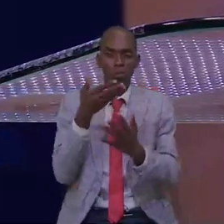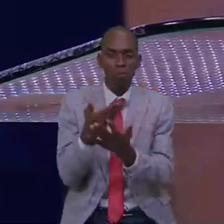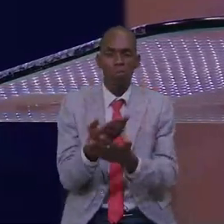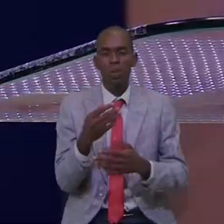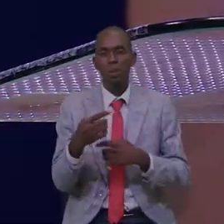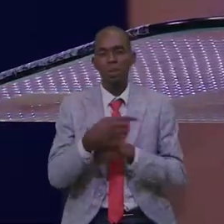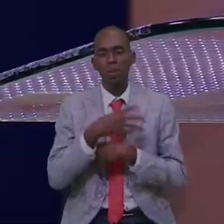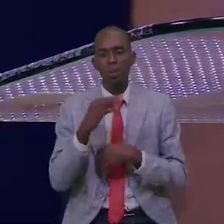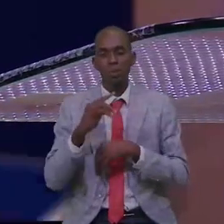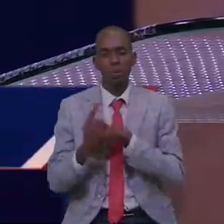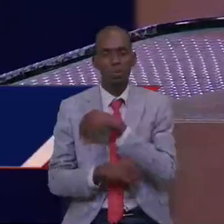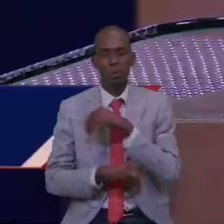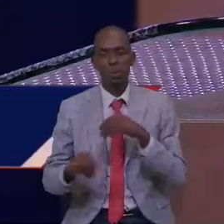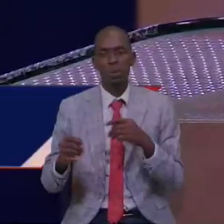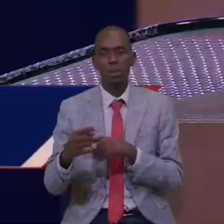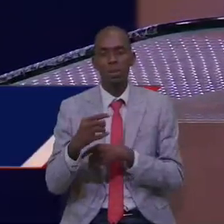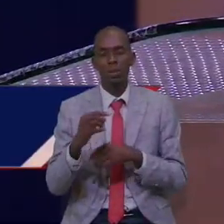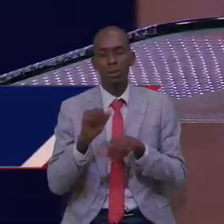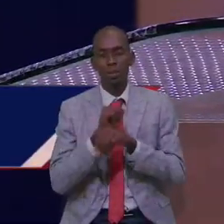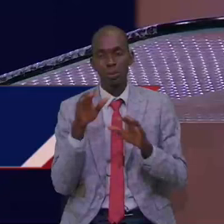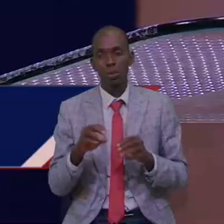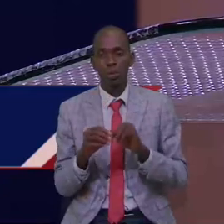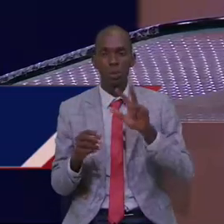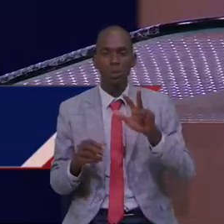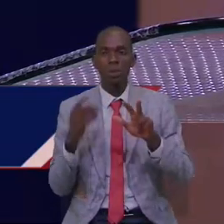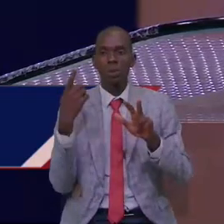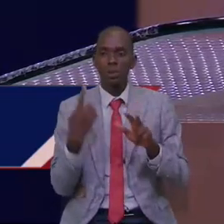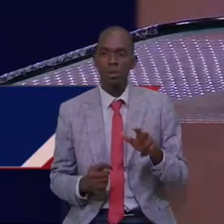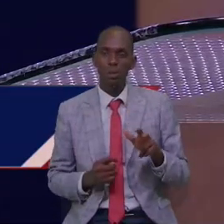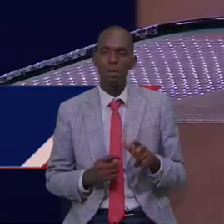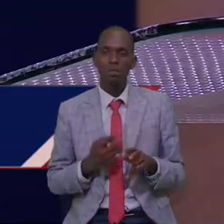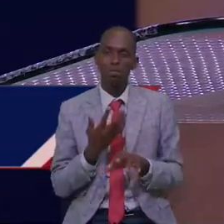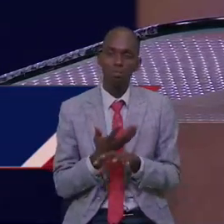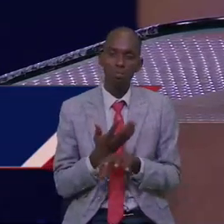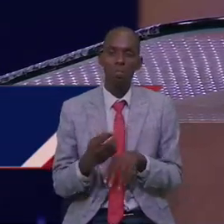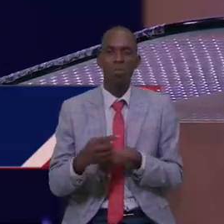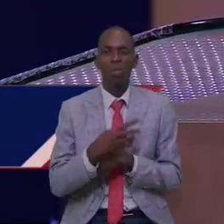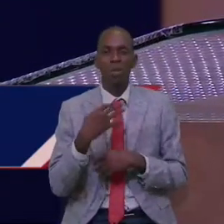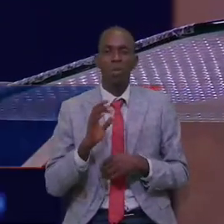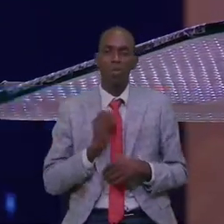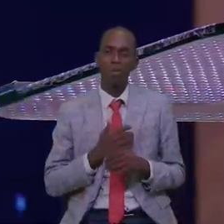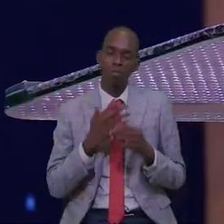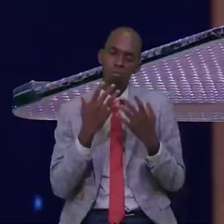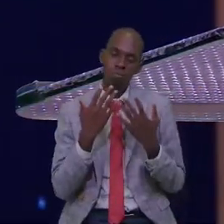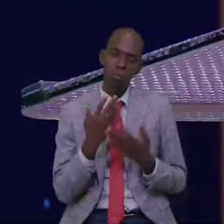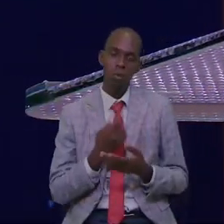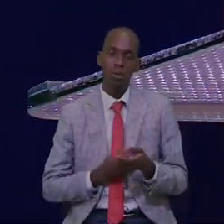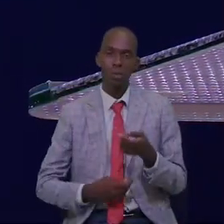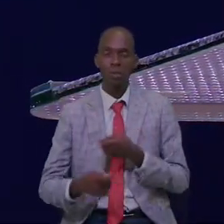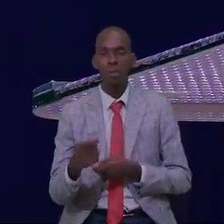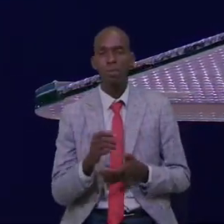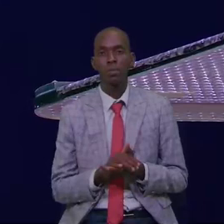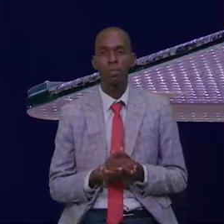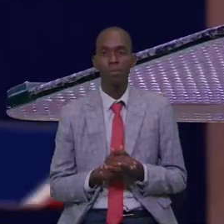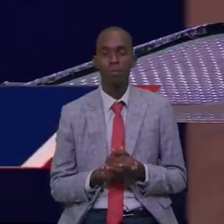qui frappe. 3, le jour d'appel de notre substitut sympathique. Numéro 1,